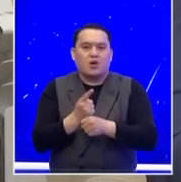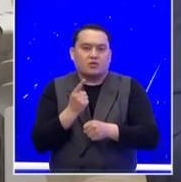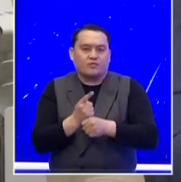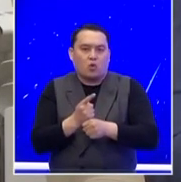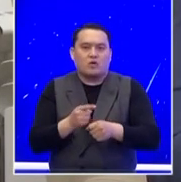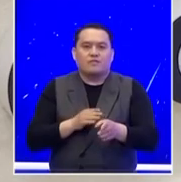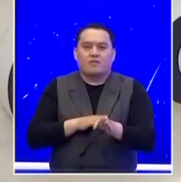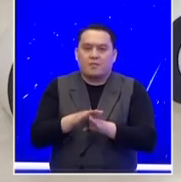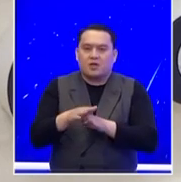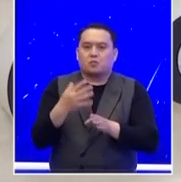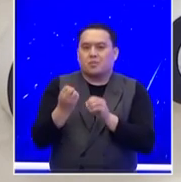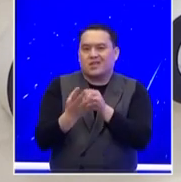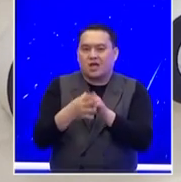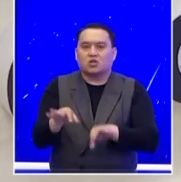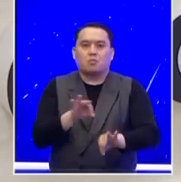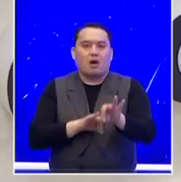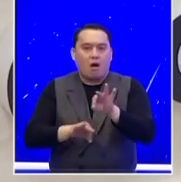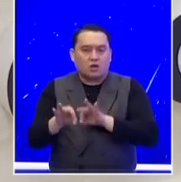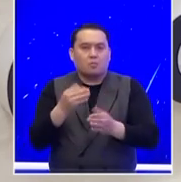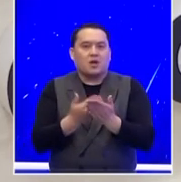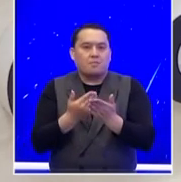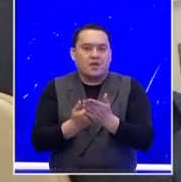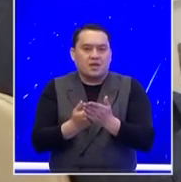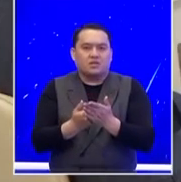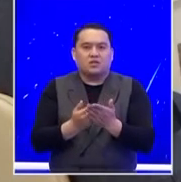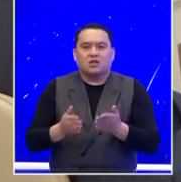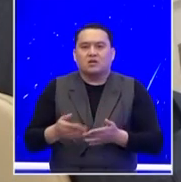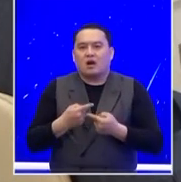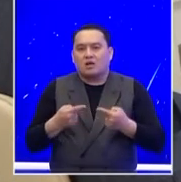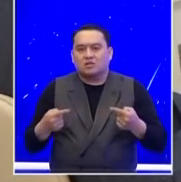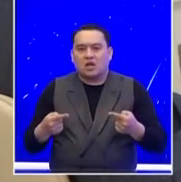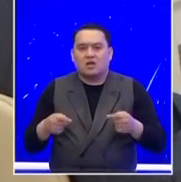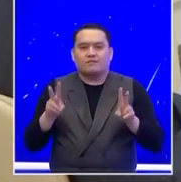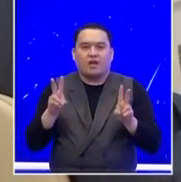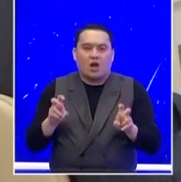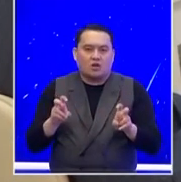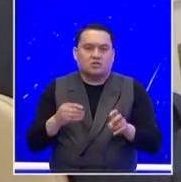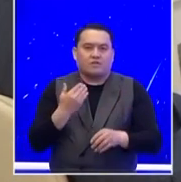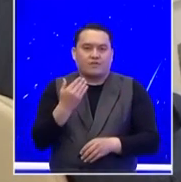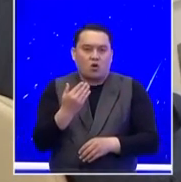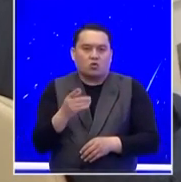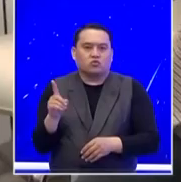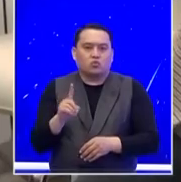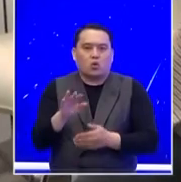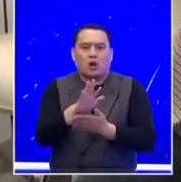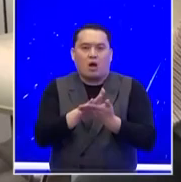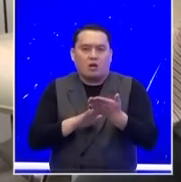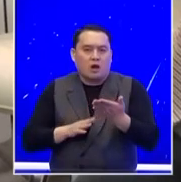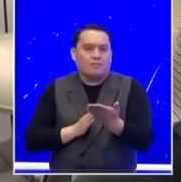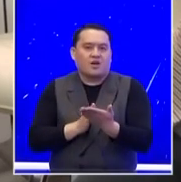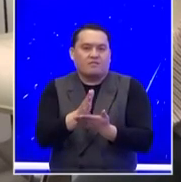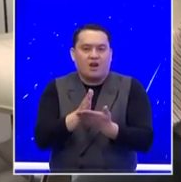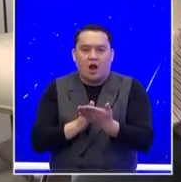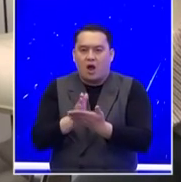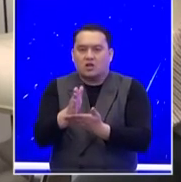добропорядочности реализуется более 15 проектов. К примеру, «Адал жол», «Адал урпах», «Интерактивная карта бюджетов» и так далее. Они